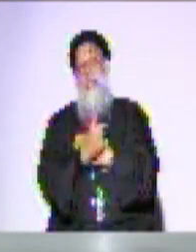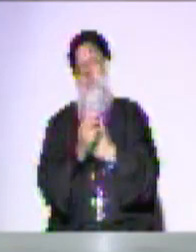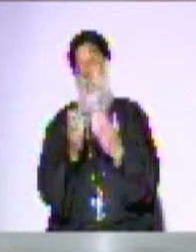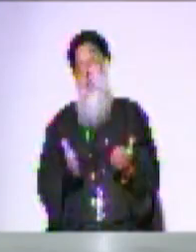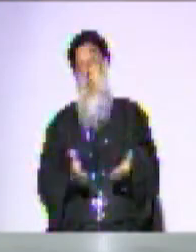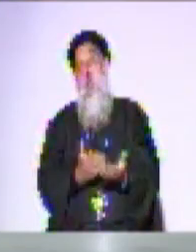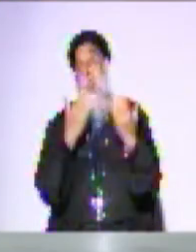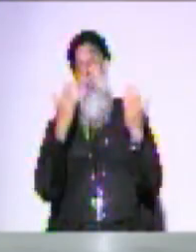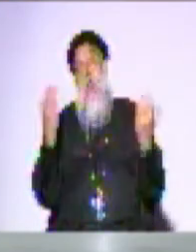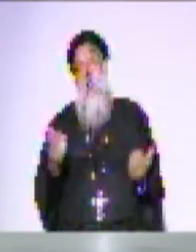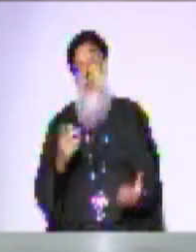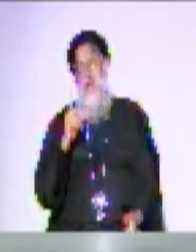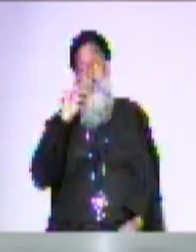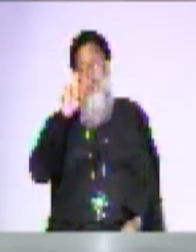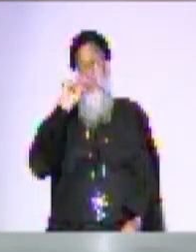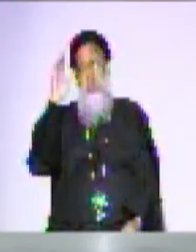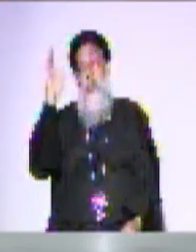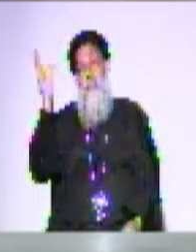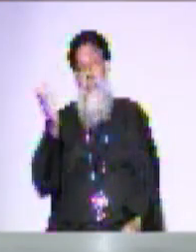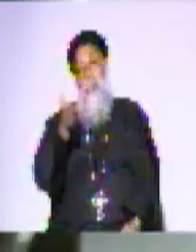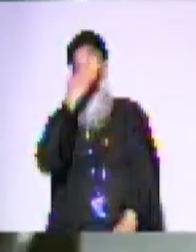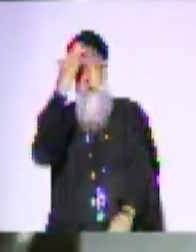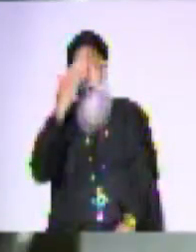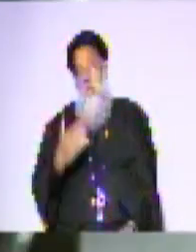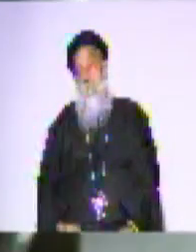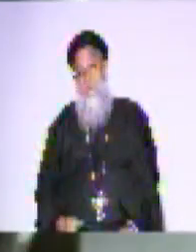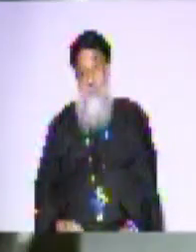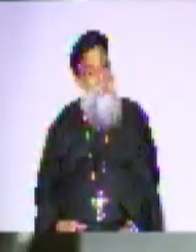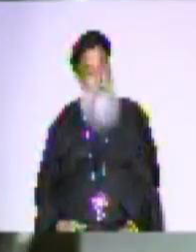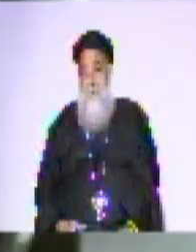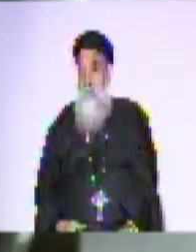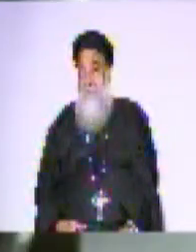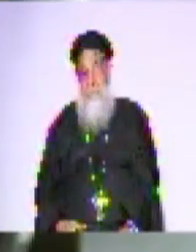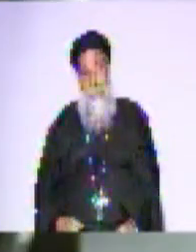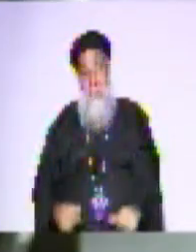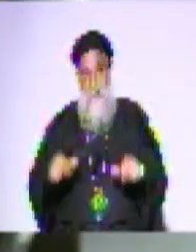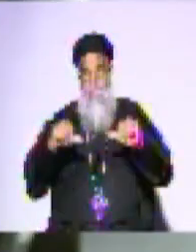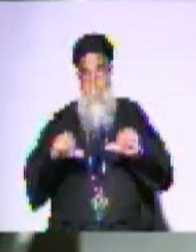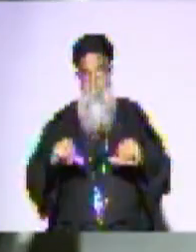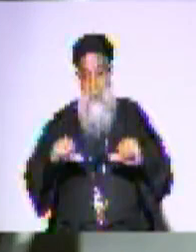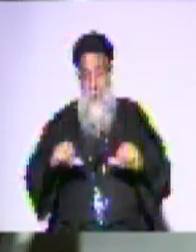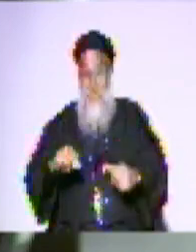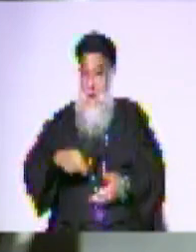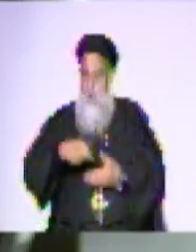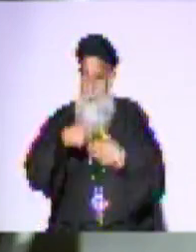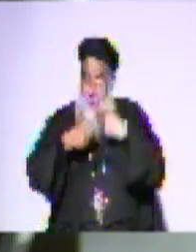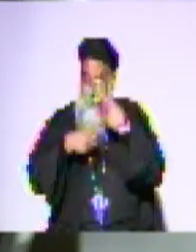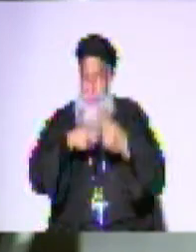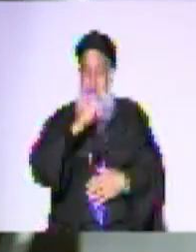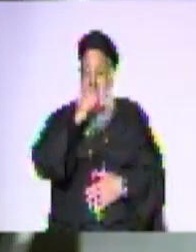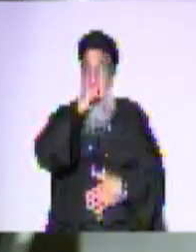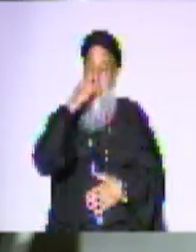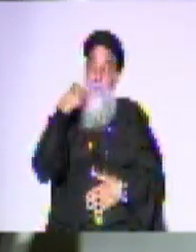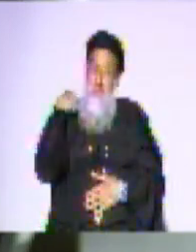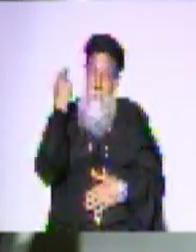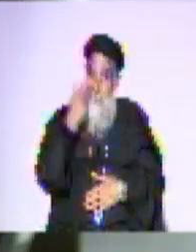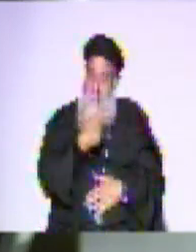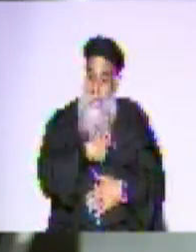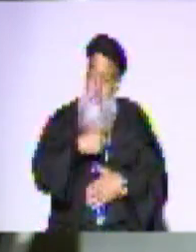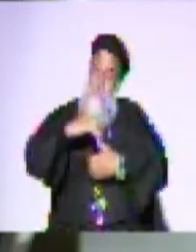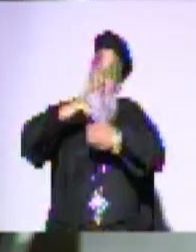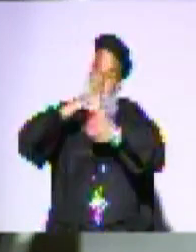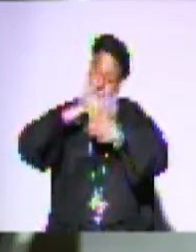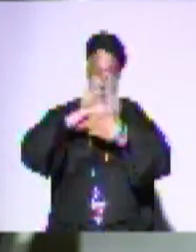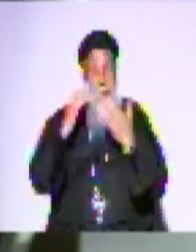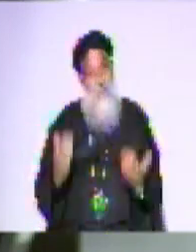الاستفادة من العمل اللي بيتعمل. يعني أنا بمارس سر من الأسرار لازم أستفيد